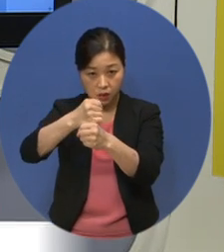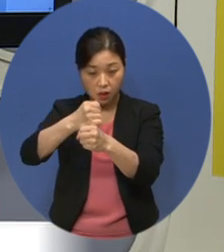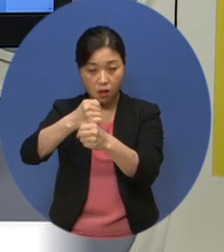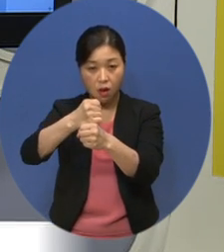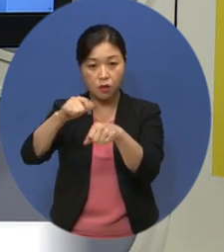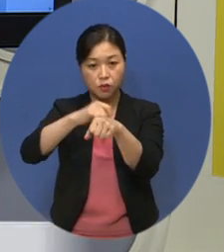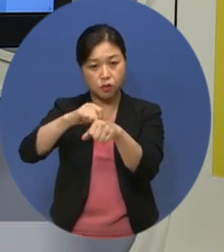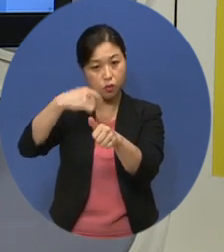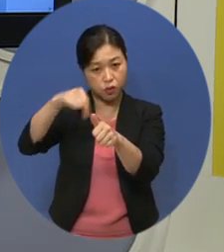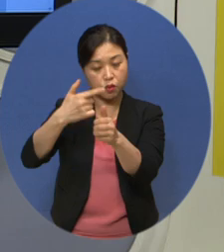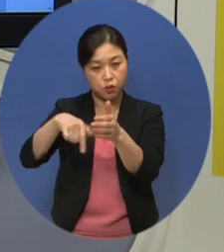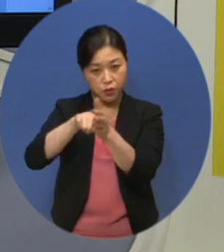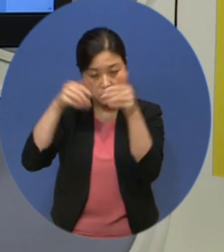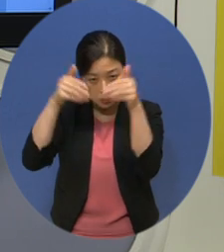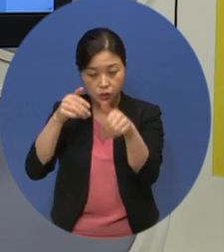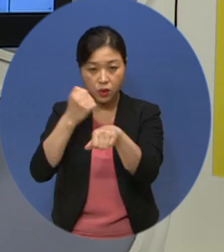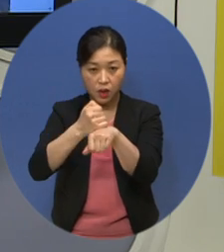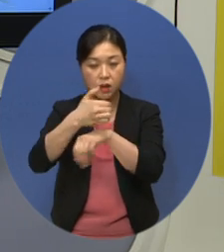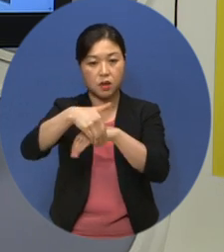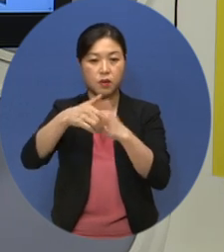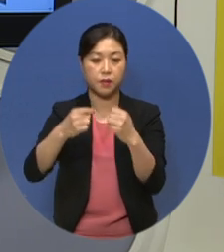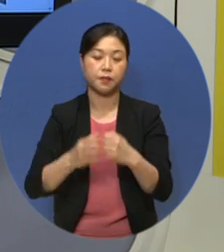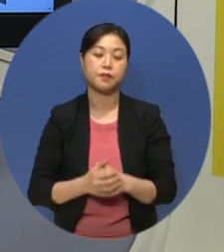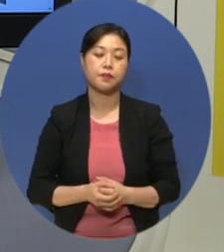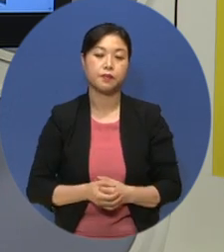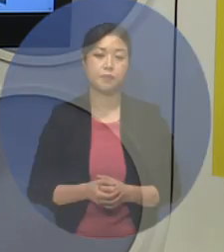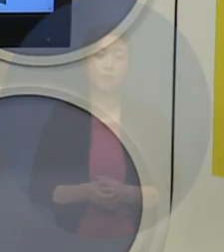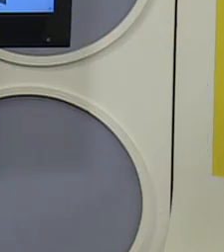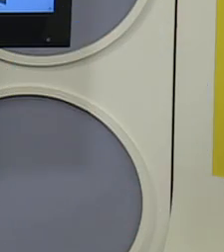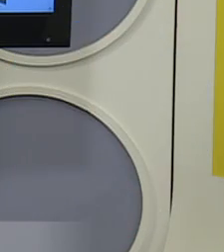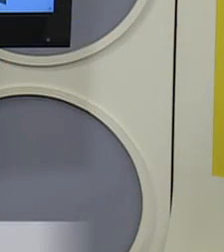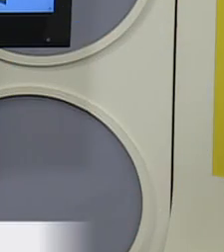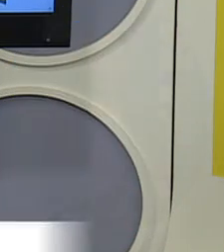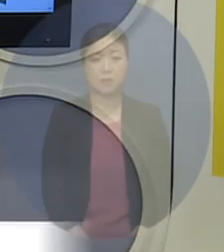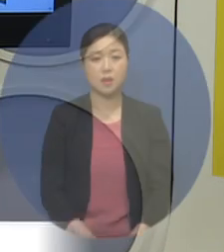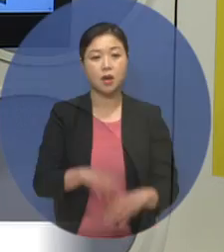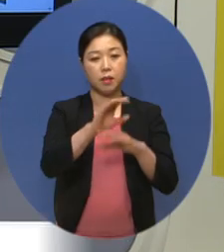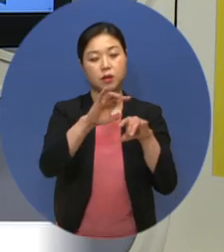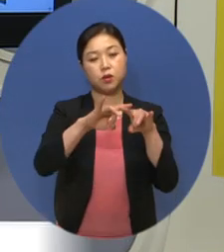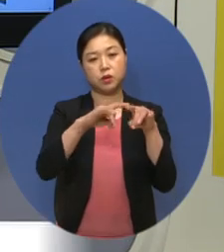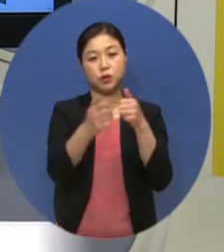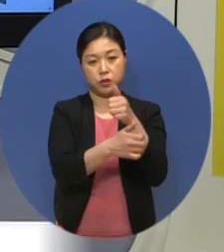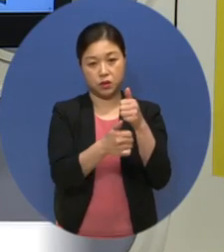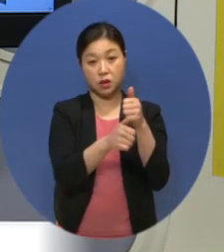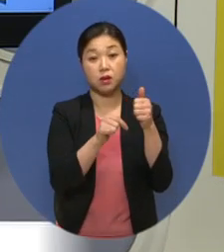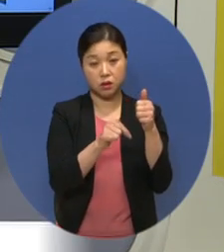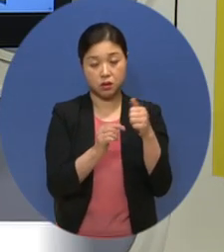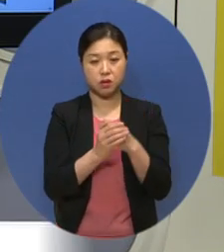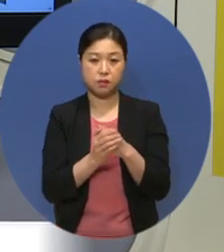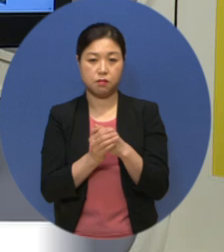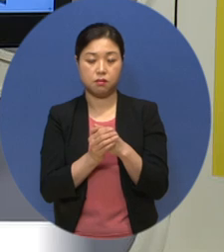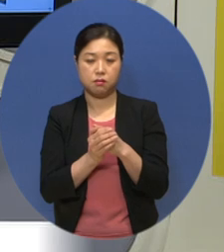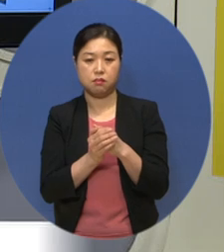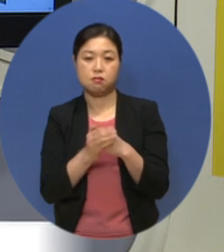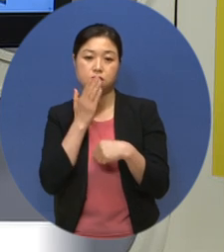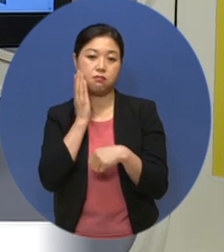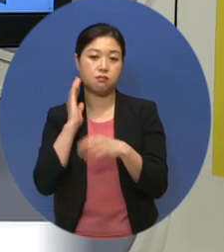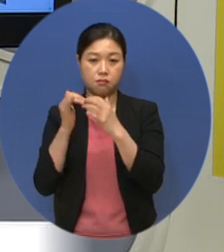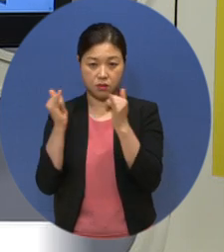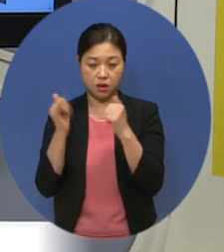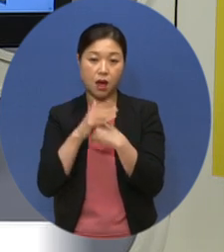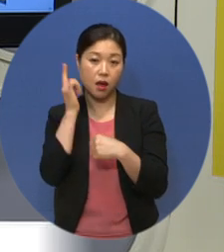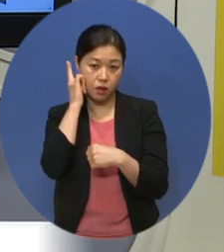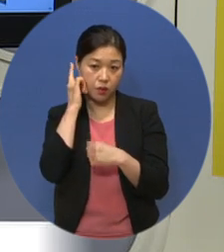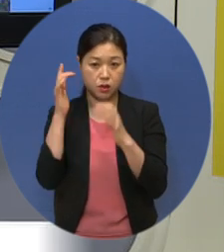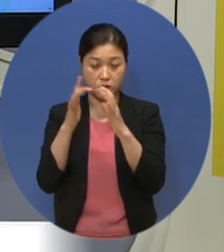계획입니다 다음 소식입니다 방송통신위원회는 청각장애인이 모바일 인터넷